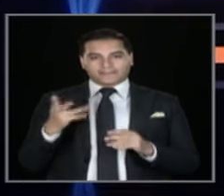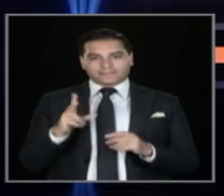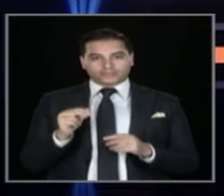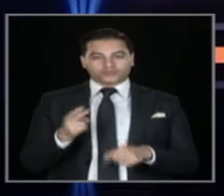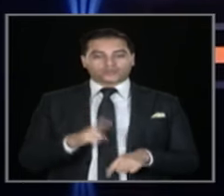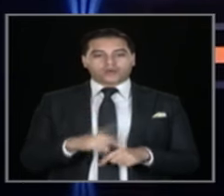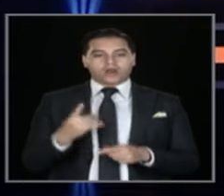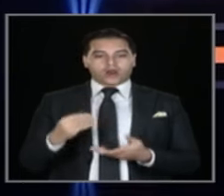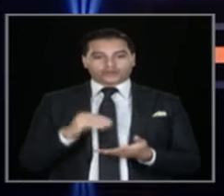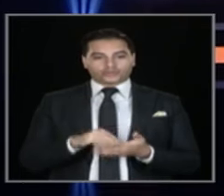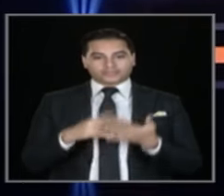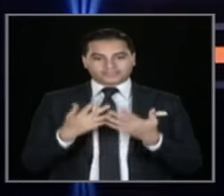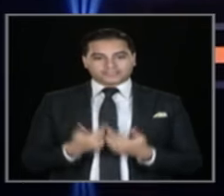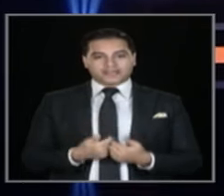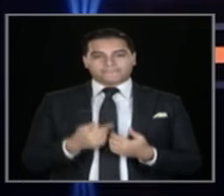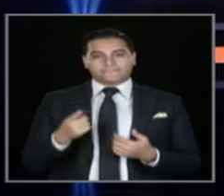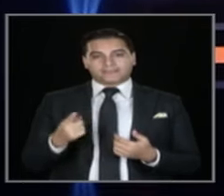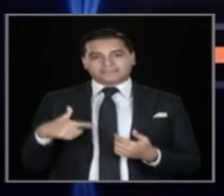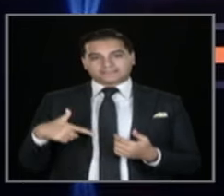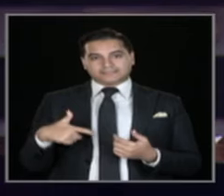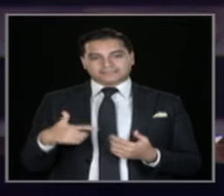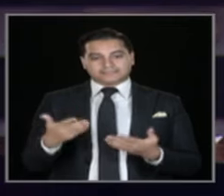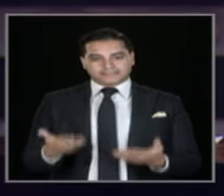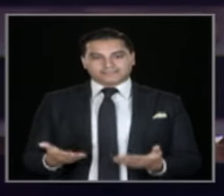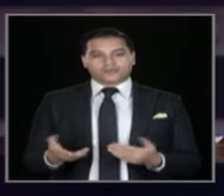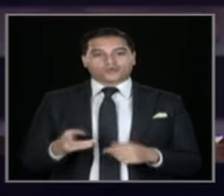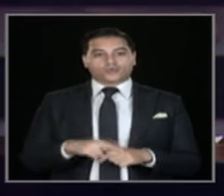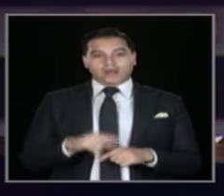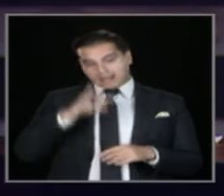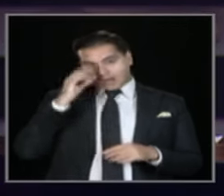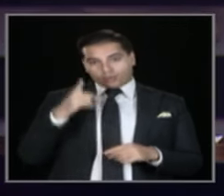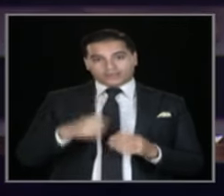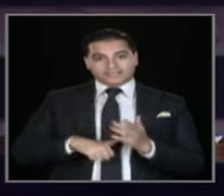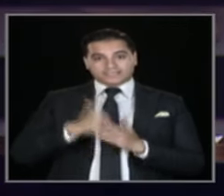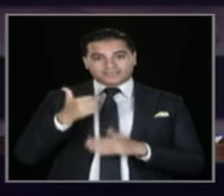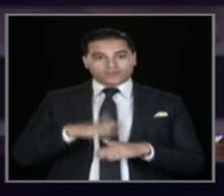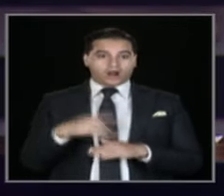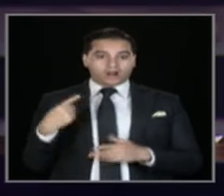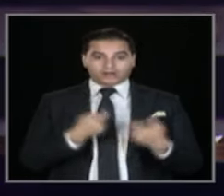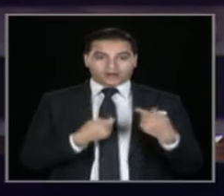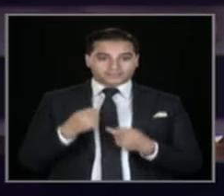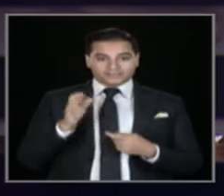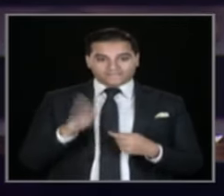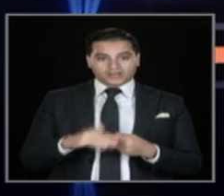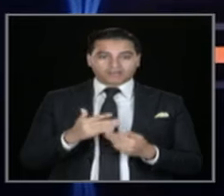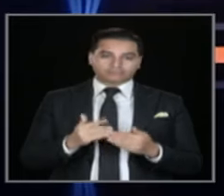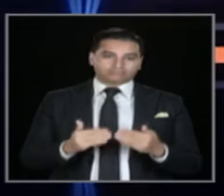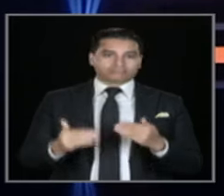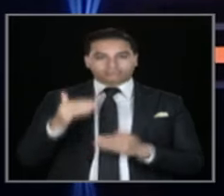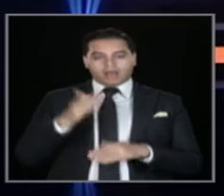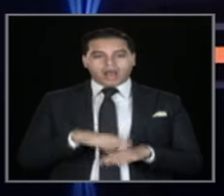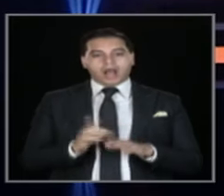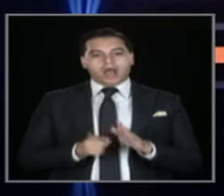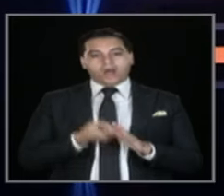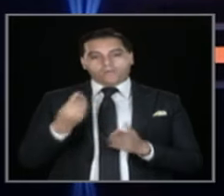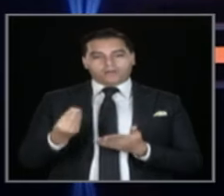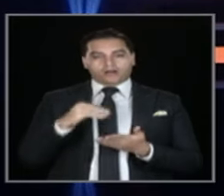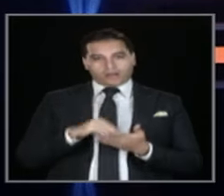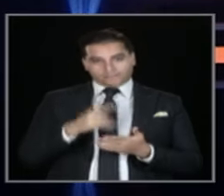و10 نقط هدية، بقيتوا 60. لو كسبتوا ضربات الجزاء تتقدموا لأول مرة،